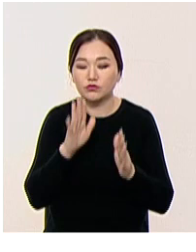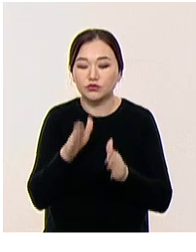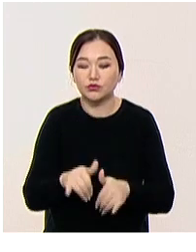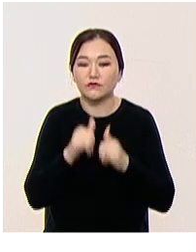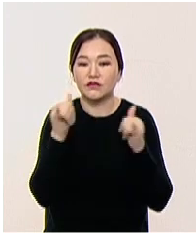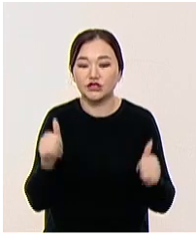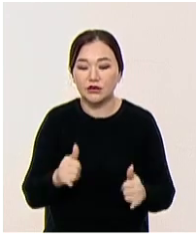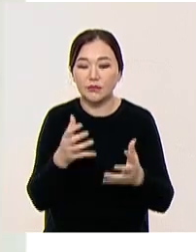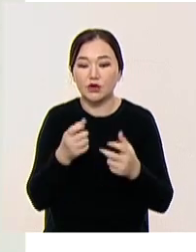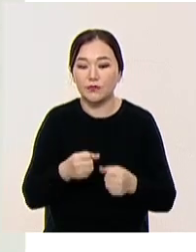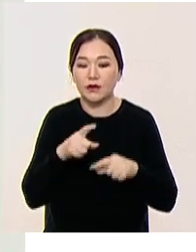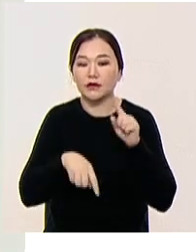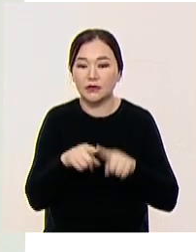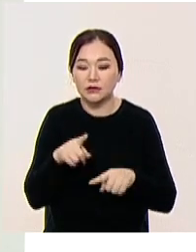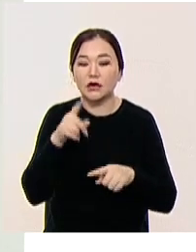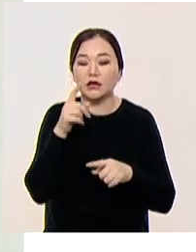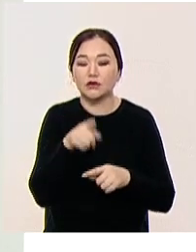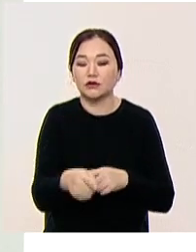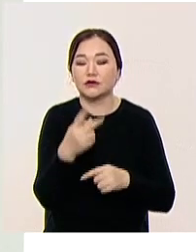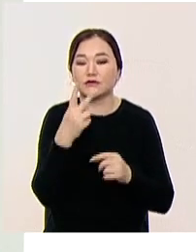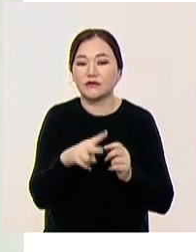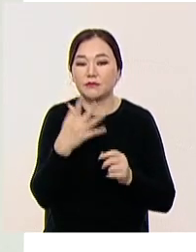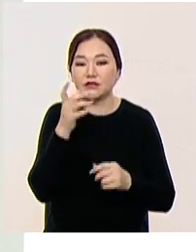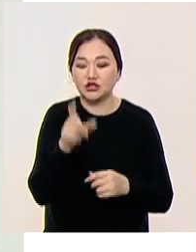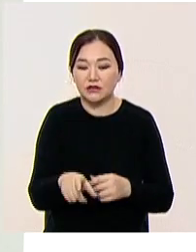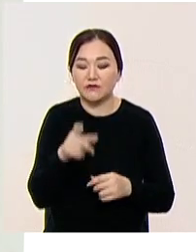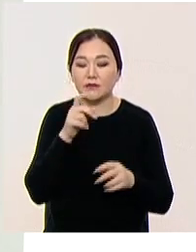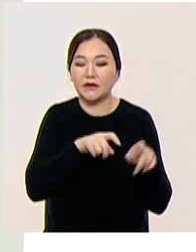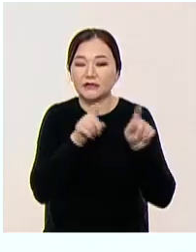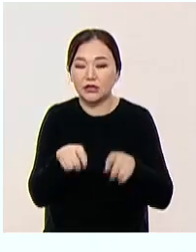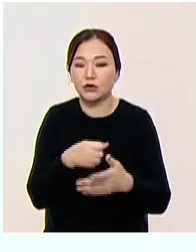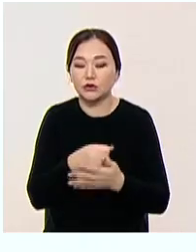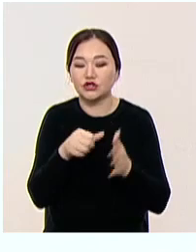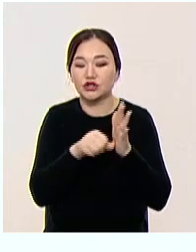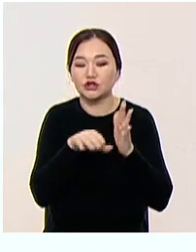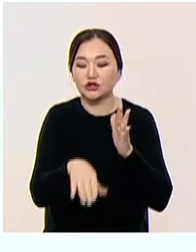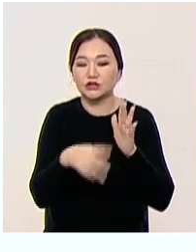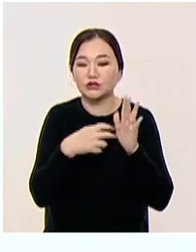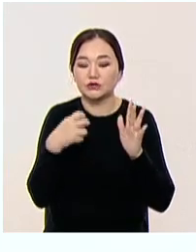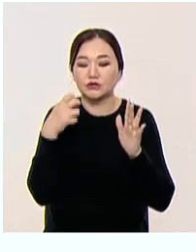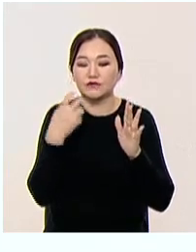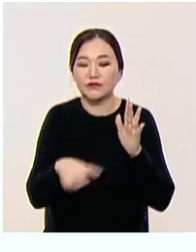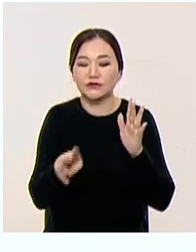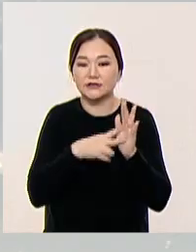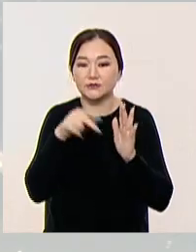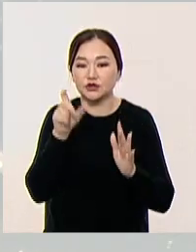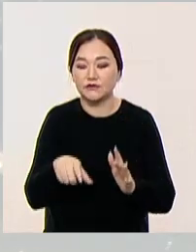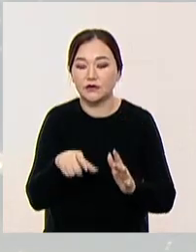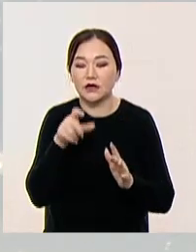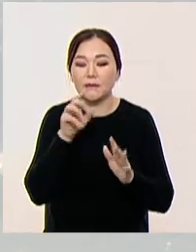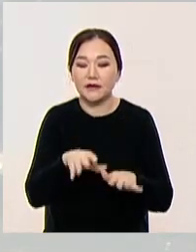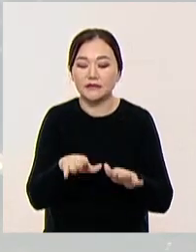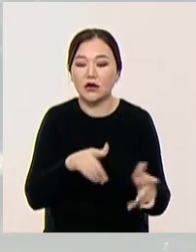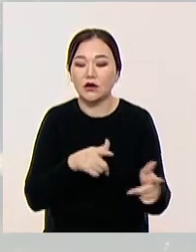увеличено. На прием кандасов до 1925 человек, переселенцев до 6727 человек. На